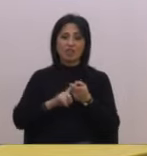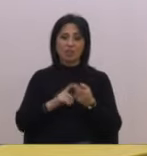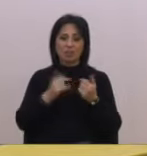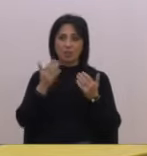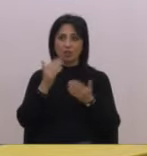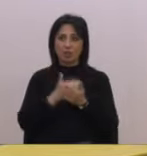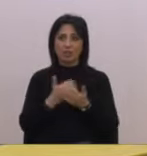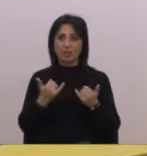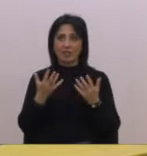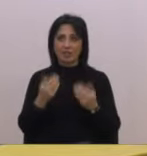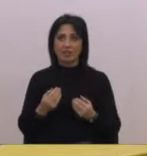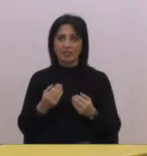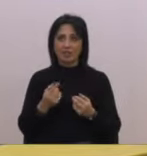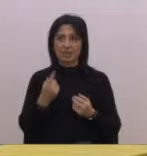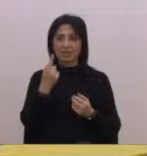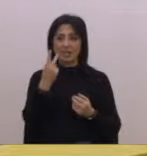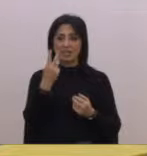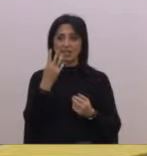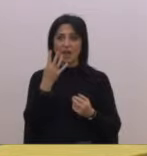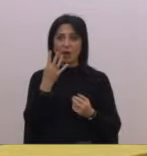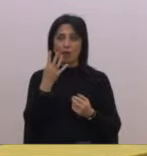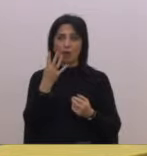დღესაც საცალო